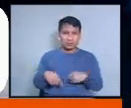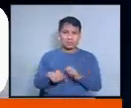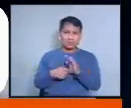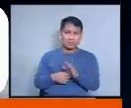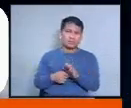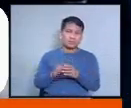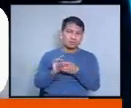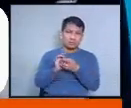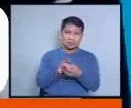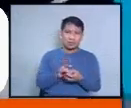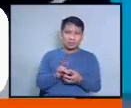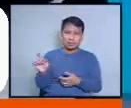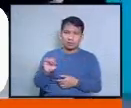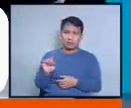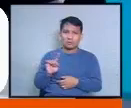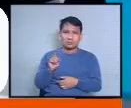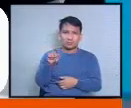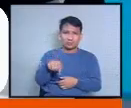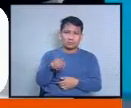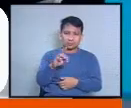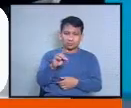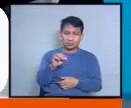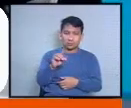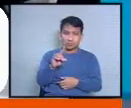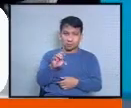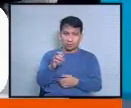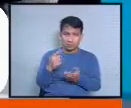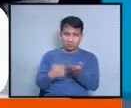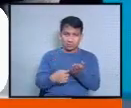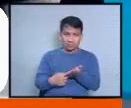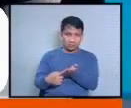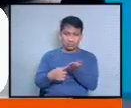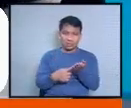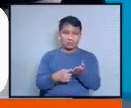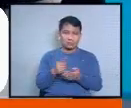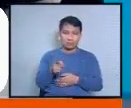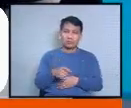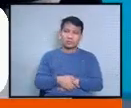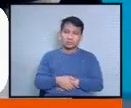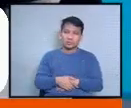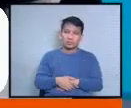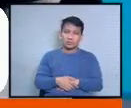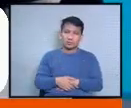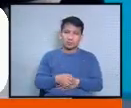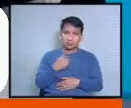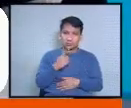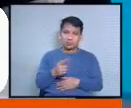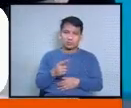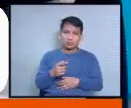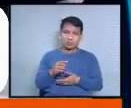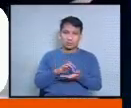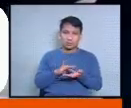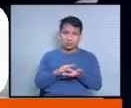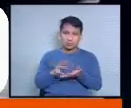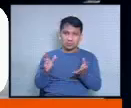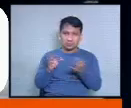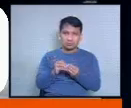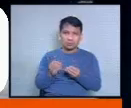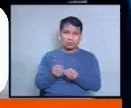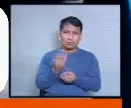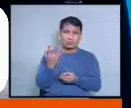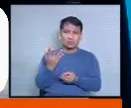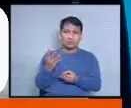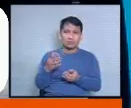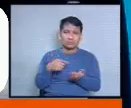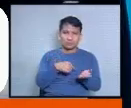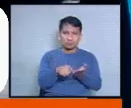sir. Mag-uusap po kayo, sir, sa Dole. At doon po sa Dole, magkukwentahan at ibigay niyo po yung